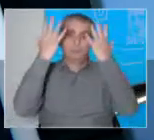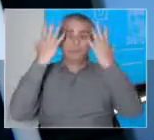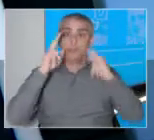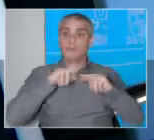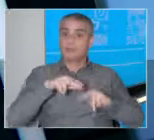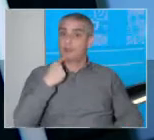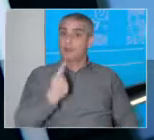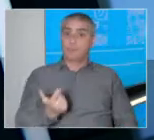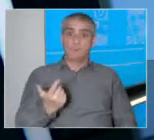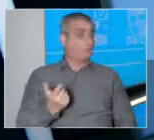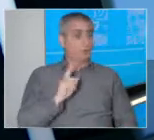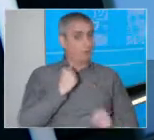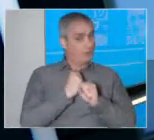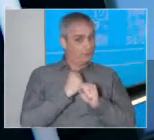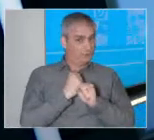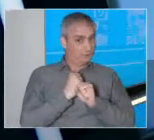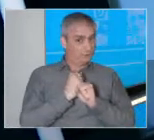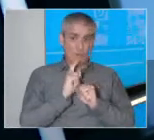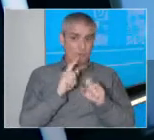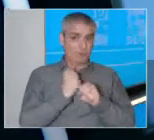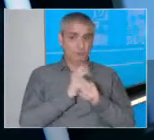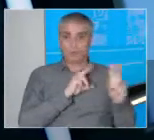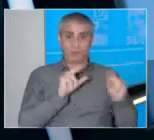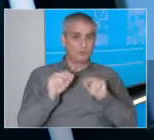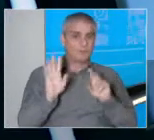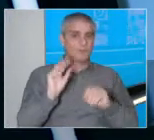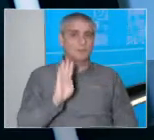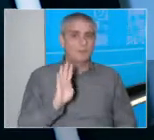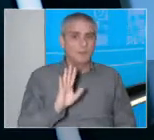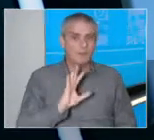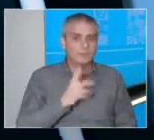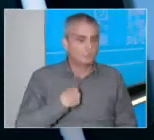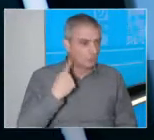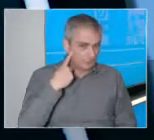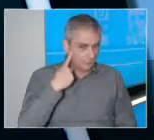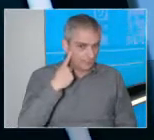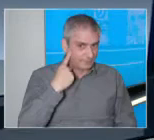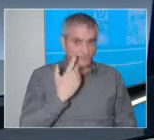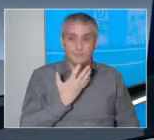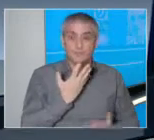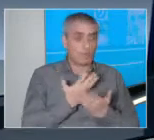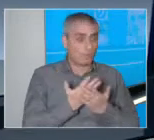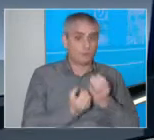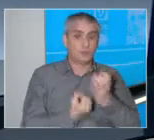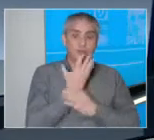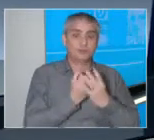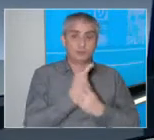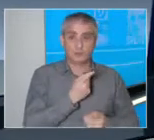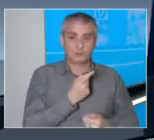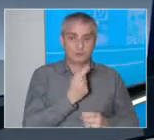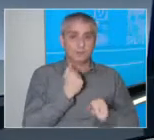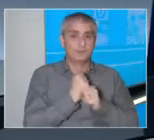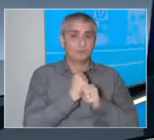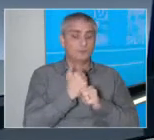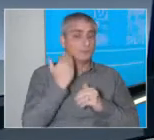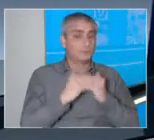ואז אמרנו, הם לא יעשו אותו, לא ילכו לאותו סרט עם נתניהו. מה שאנחנו שומעים, והעובדות שצצות, יגרמו